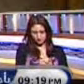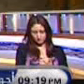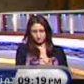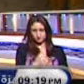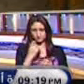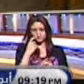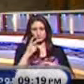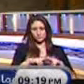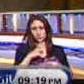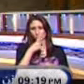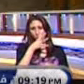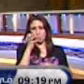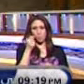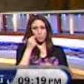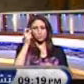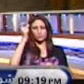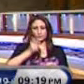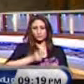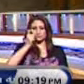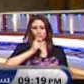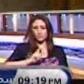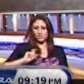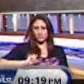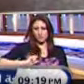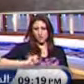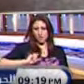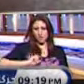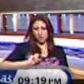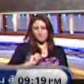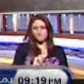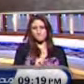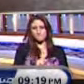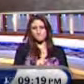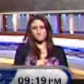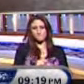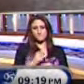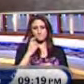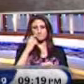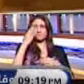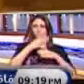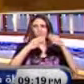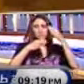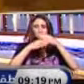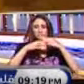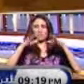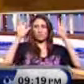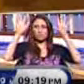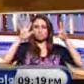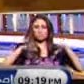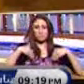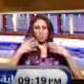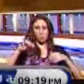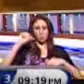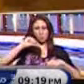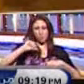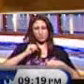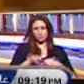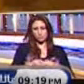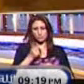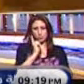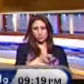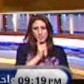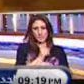موقوتة اكتر من 400 شخص من الطالبات يعني بيقوم بعملهم داخل مبنى متهالك ومبنى سيء جدا. معنا الاستاذ حاتم مدرس